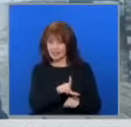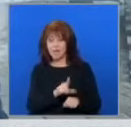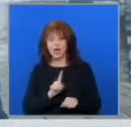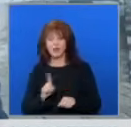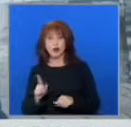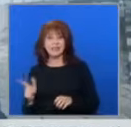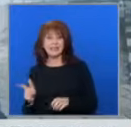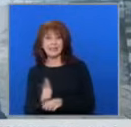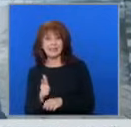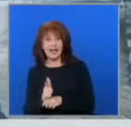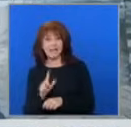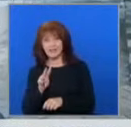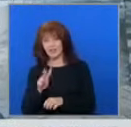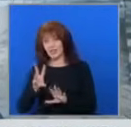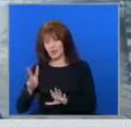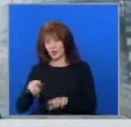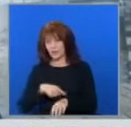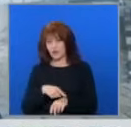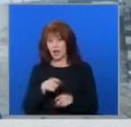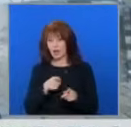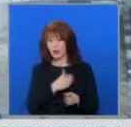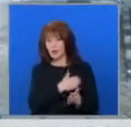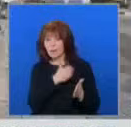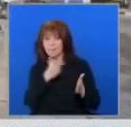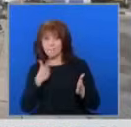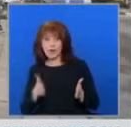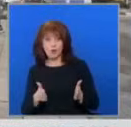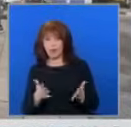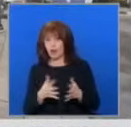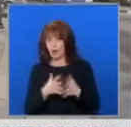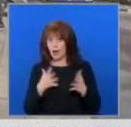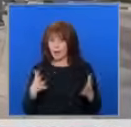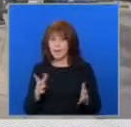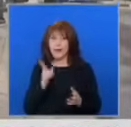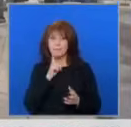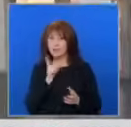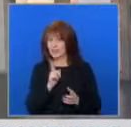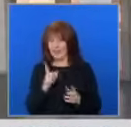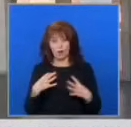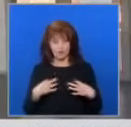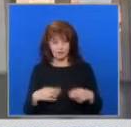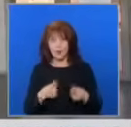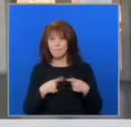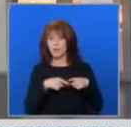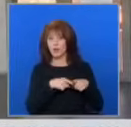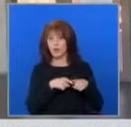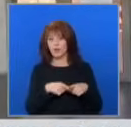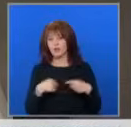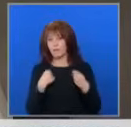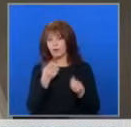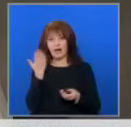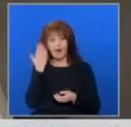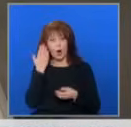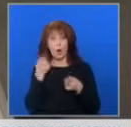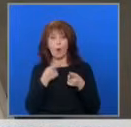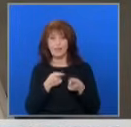17 часа на 28. За мен периода е доста. Този път мъжът не е освободен, тъй като прокуратурата вече му е повдигнала